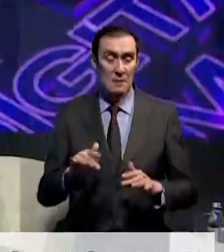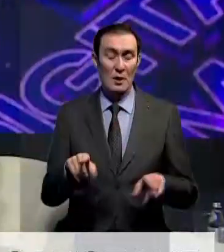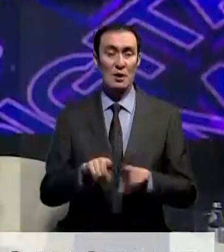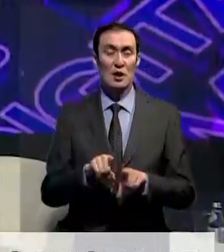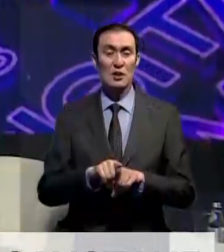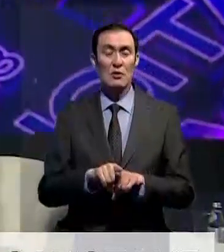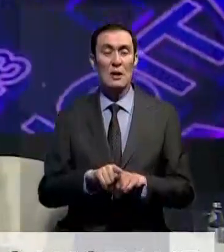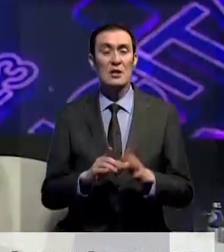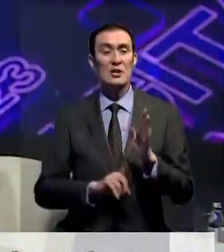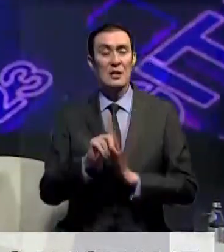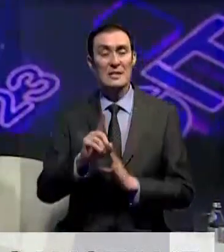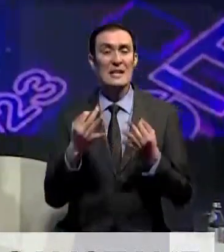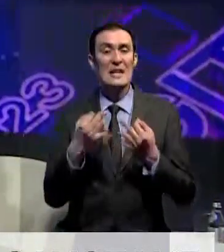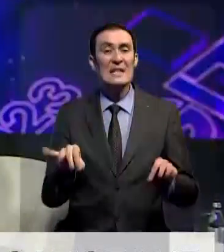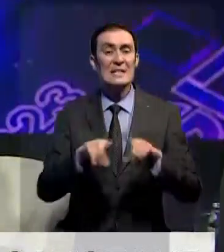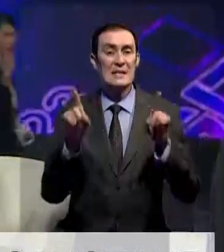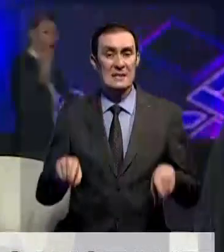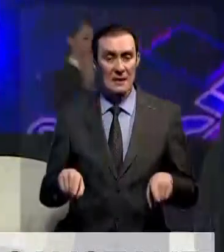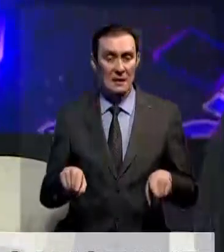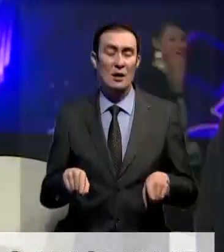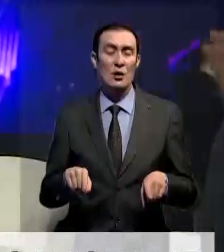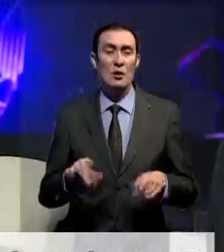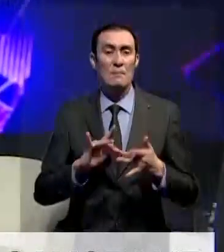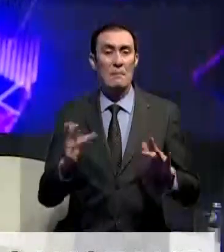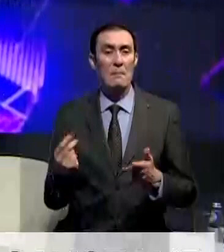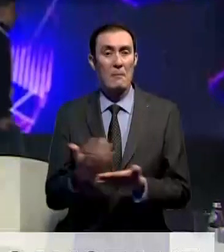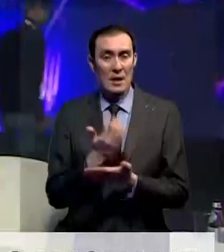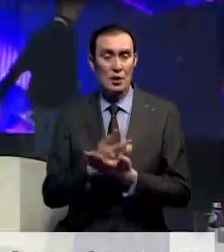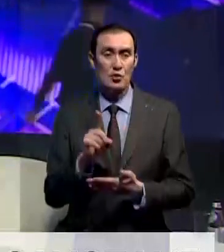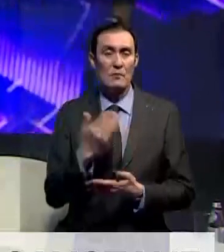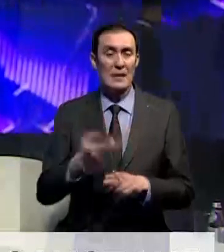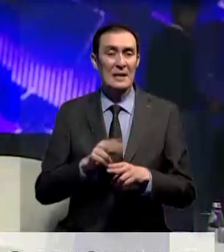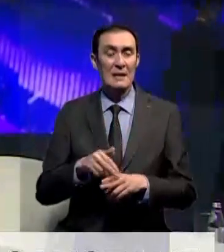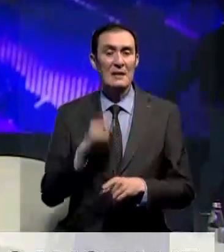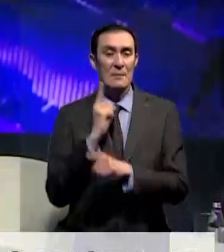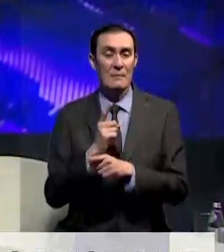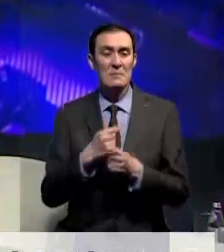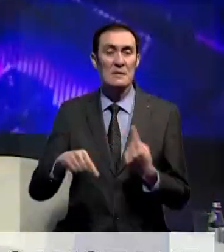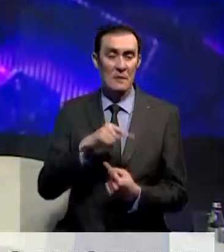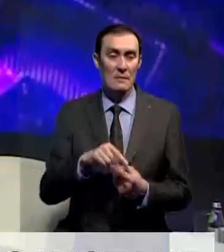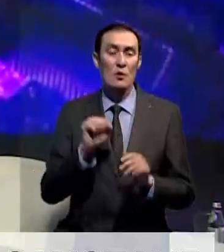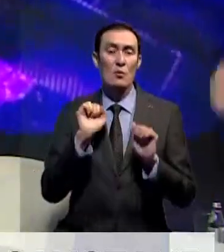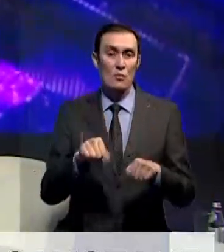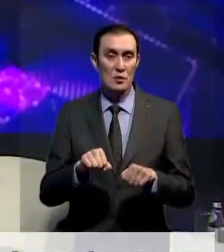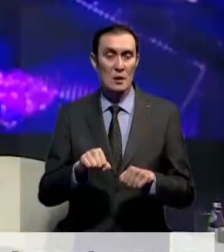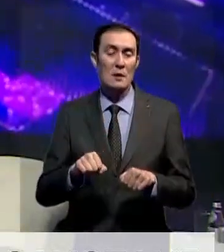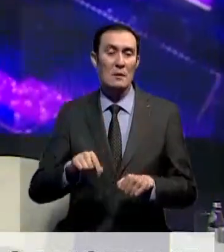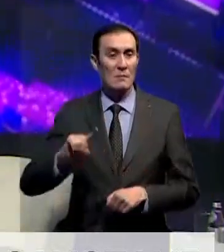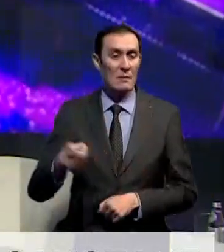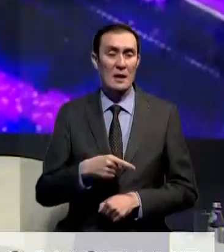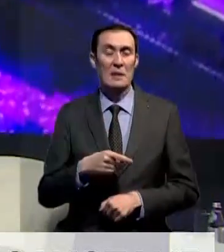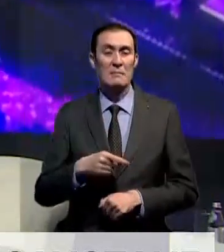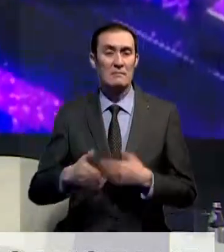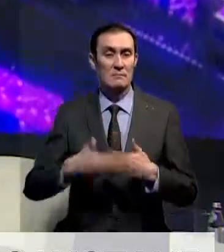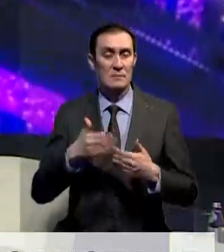вводится лицензирование цифрового майнинга, которое даст возможность вот этих нелегальных бизнесменов привлекать по всем статьям, которые касаются